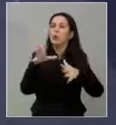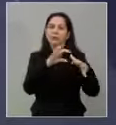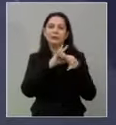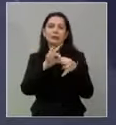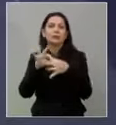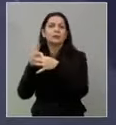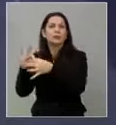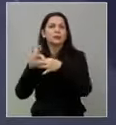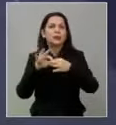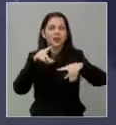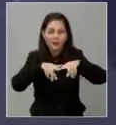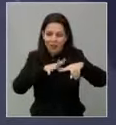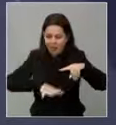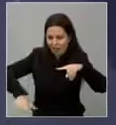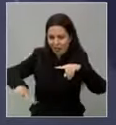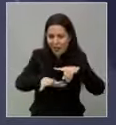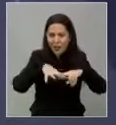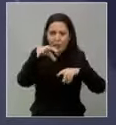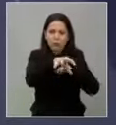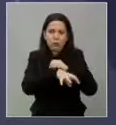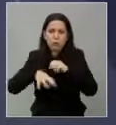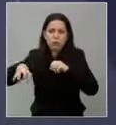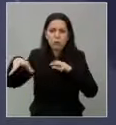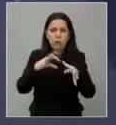χώρα, συνεργασιών υψηλού επιστημονικού δυναμικού.